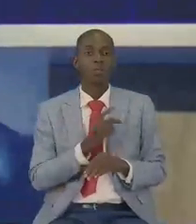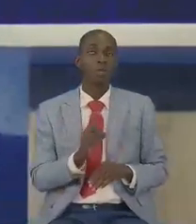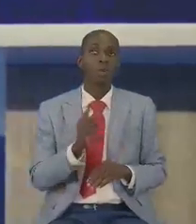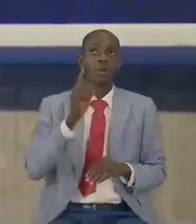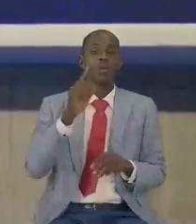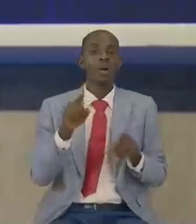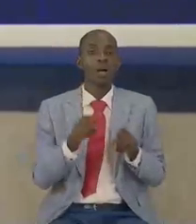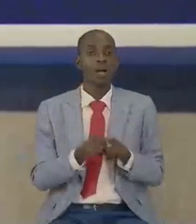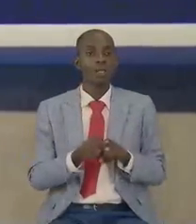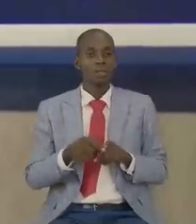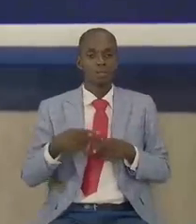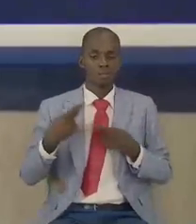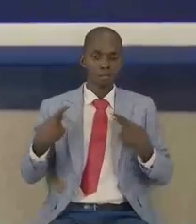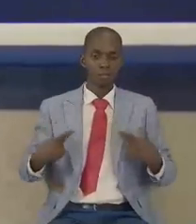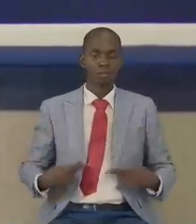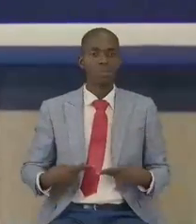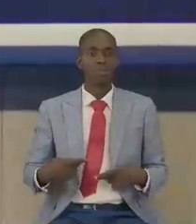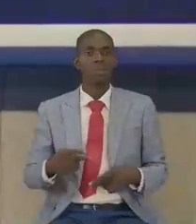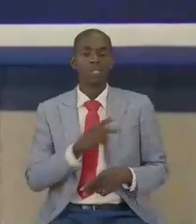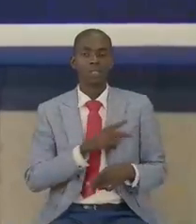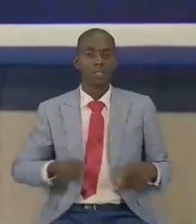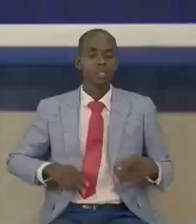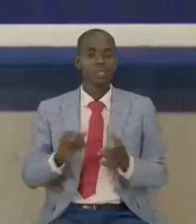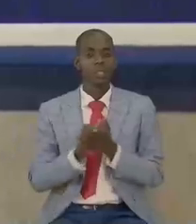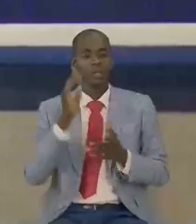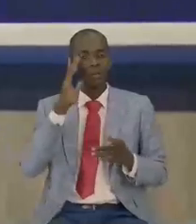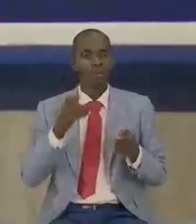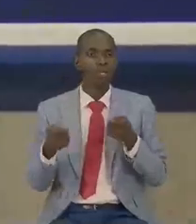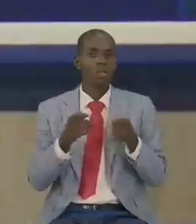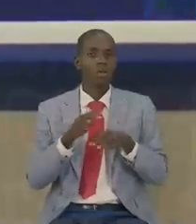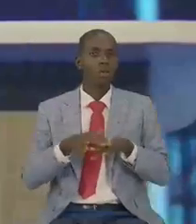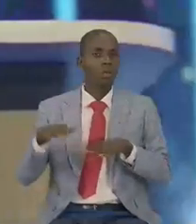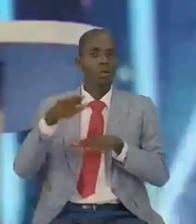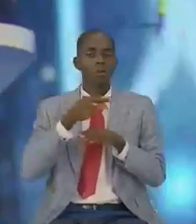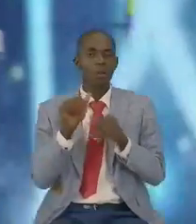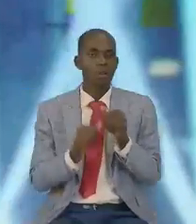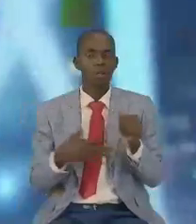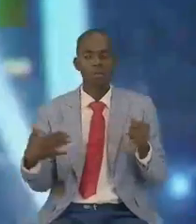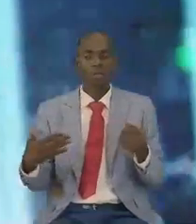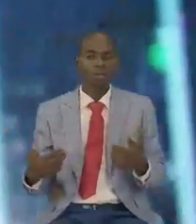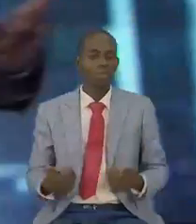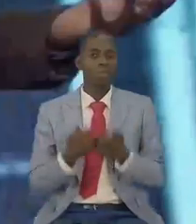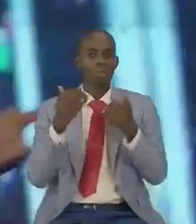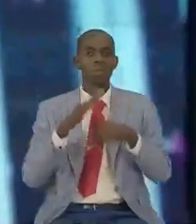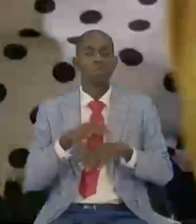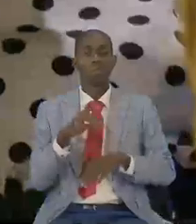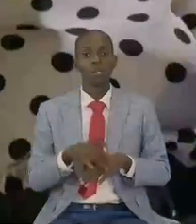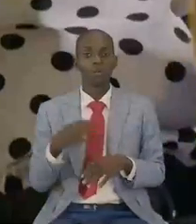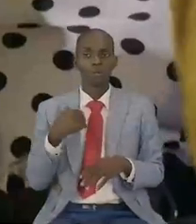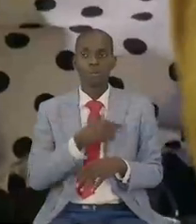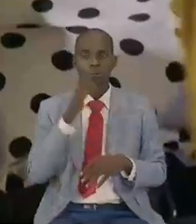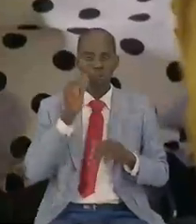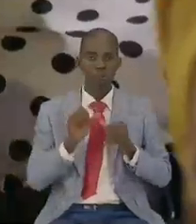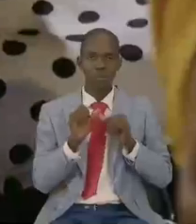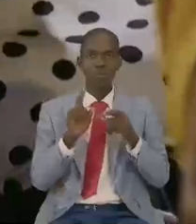nous établit comme des princes qui régneront sur tous les défis de la terre. Nous allons continuer à